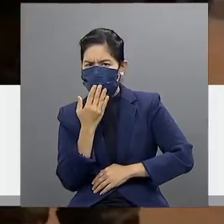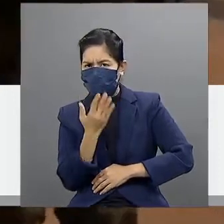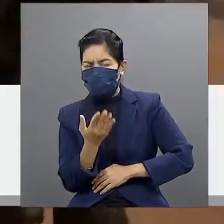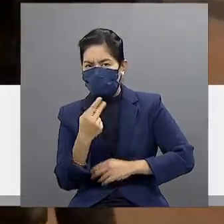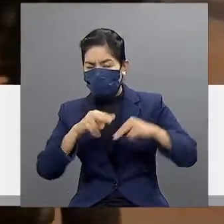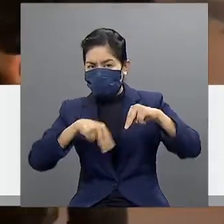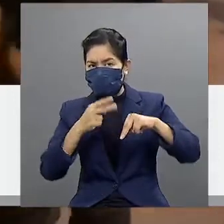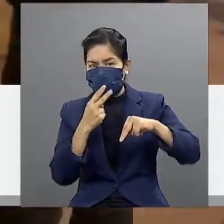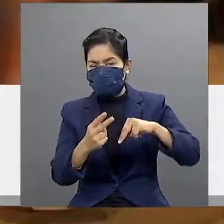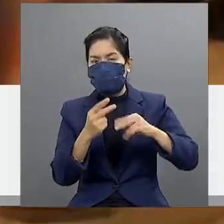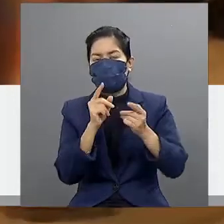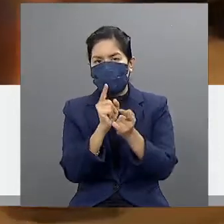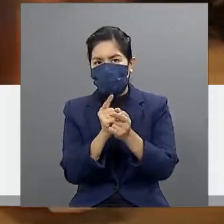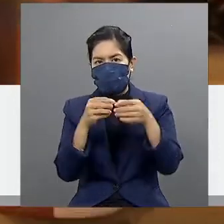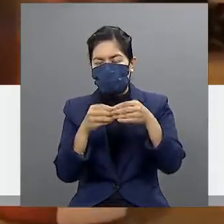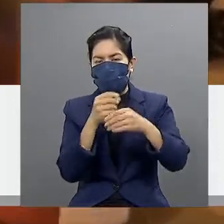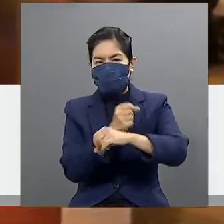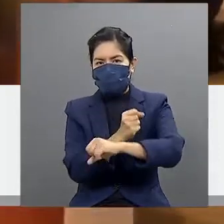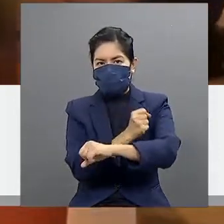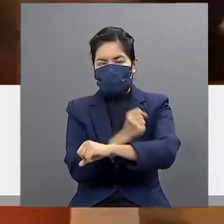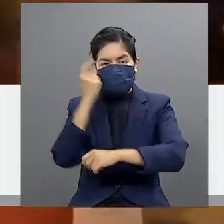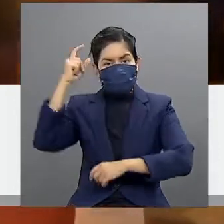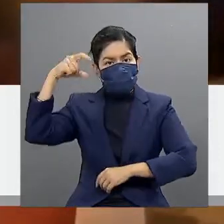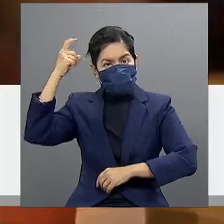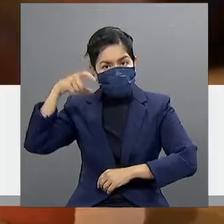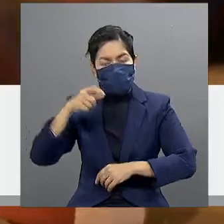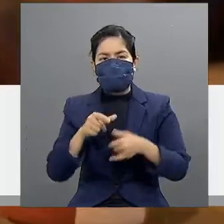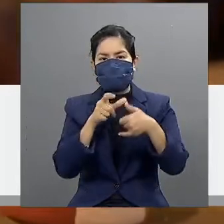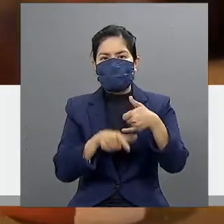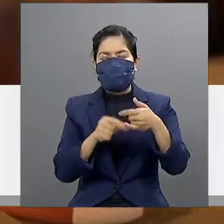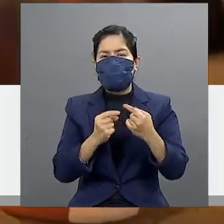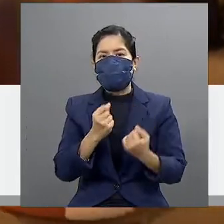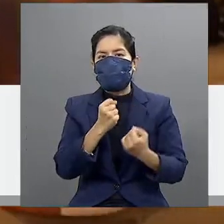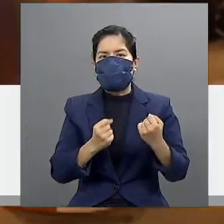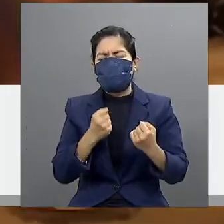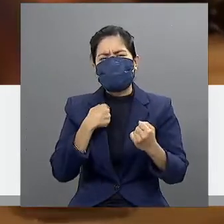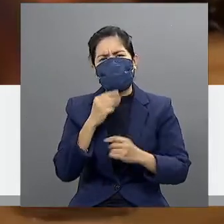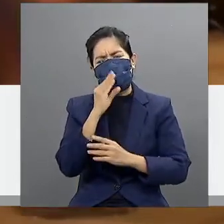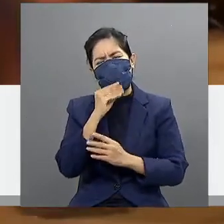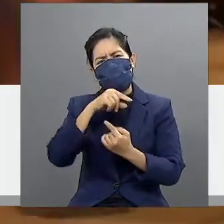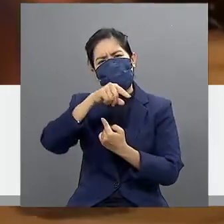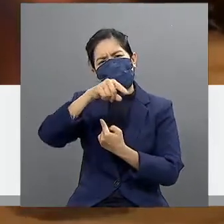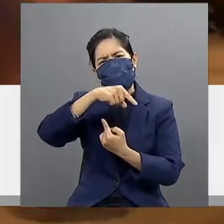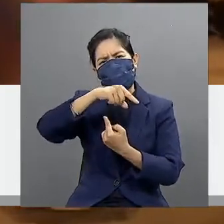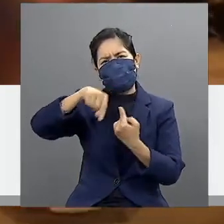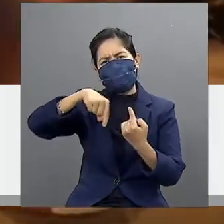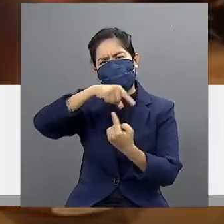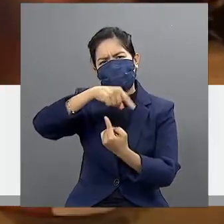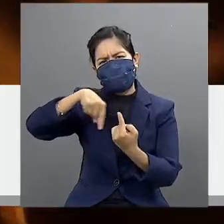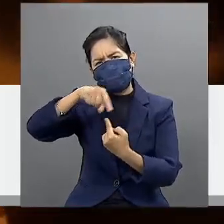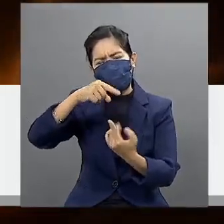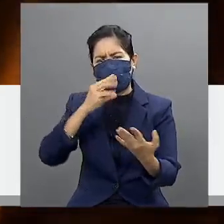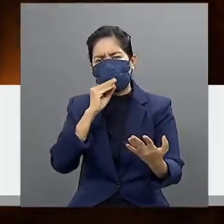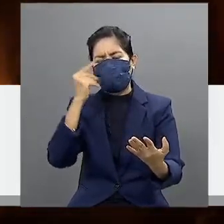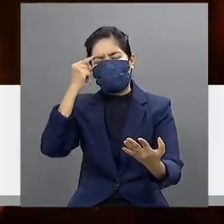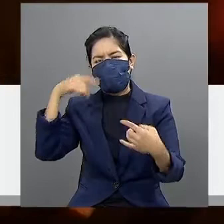จริญสุขที่เป็นคนขับรถให้การวกวนบอกว่าจะเอาผักไปส่งตลาดสี่มุมเมืองที่กรุงเทพส่วนชาวเมียนมาทั้งหมดรับมาจ